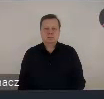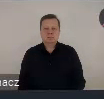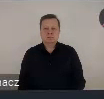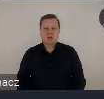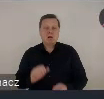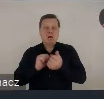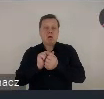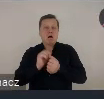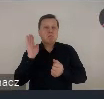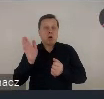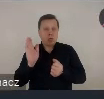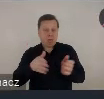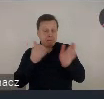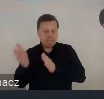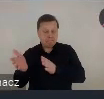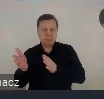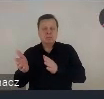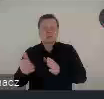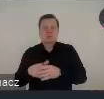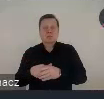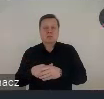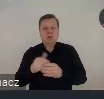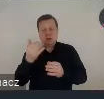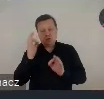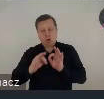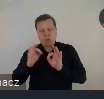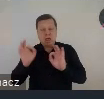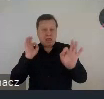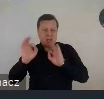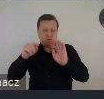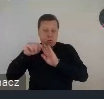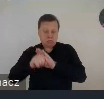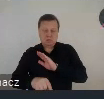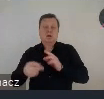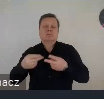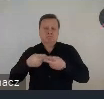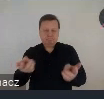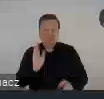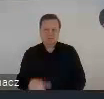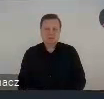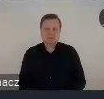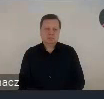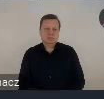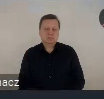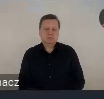później przejdziemy do bardziej szczegółowych kwestii.